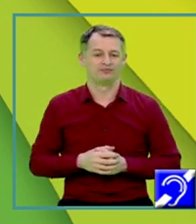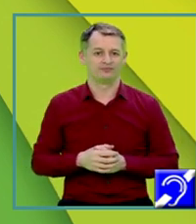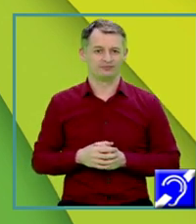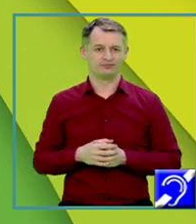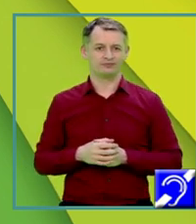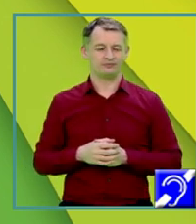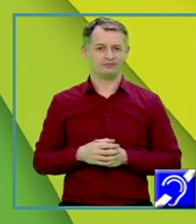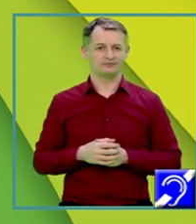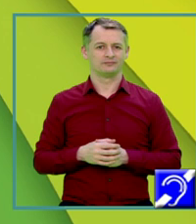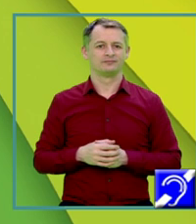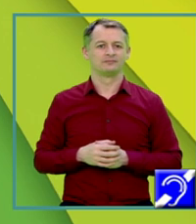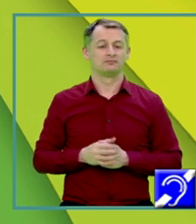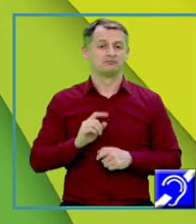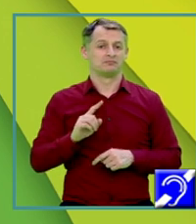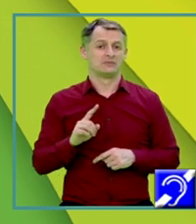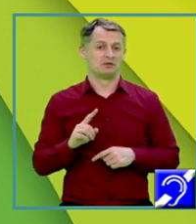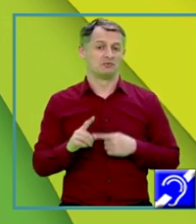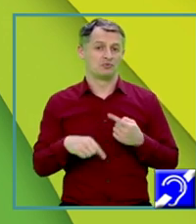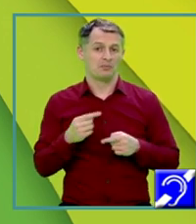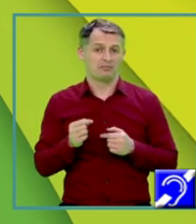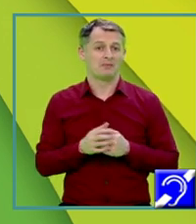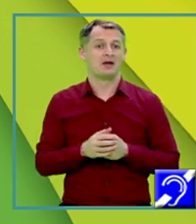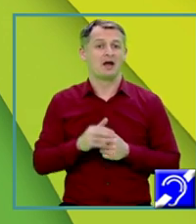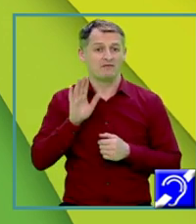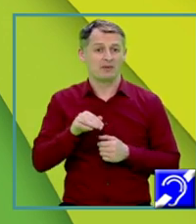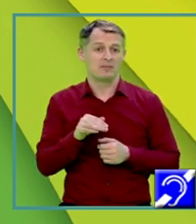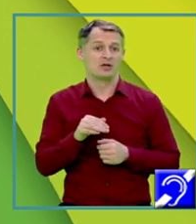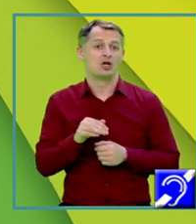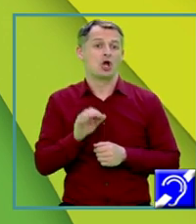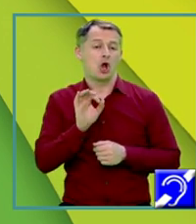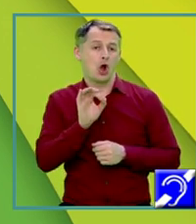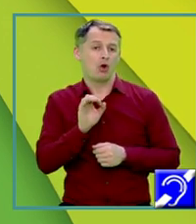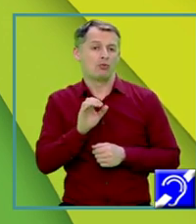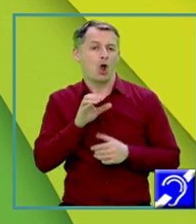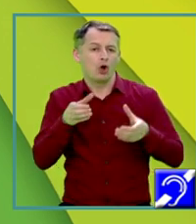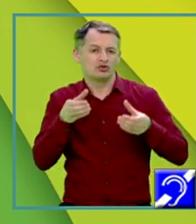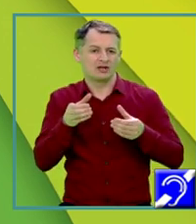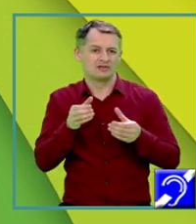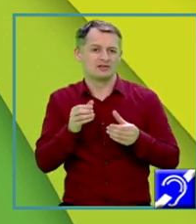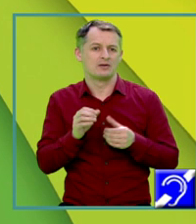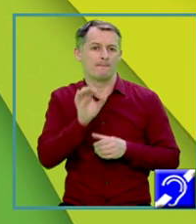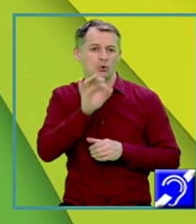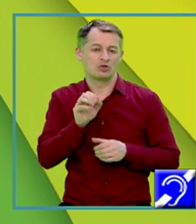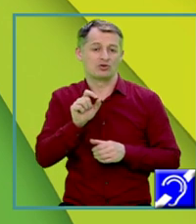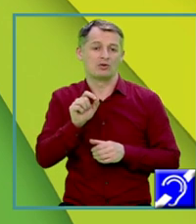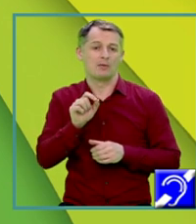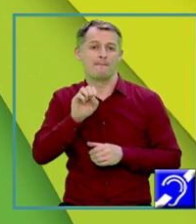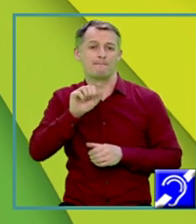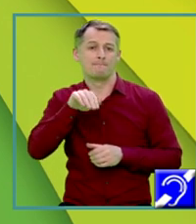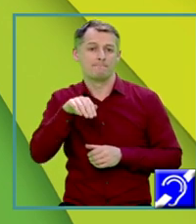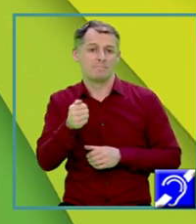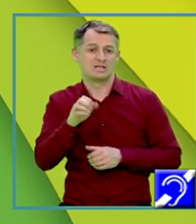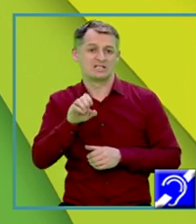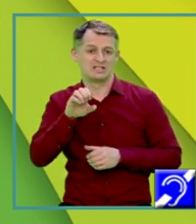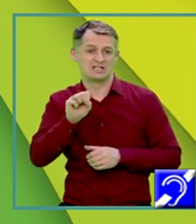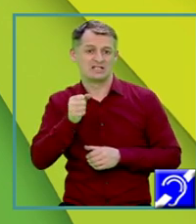o nouă soluție de concentrație procentuală 20%. În final, ne cere să calculăm